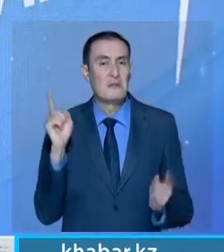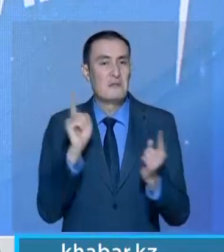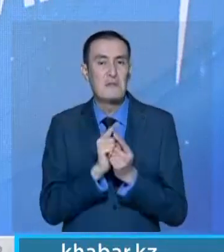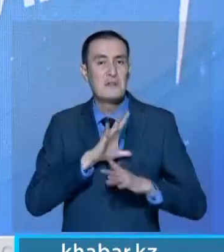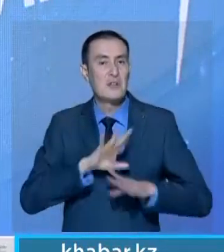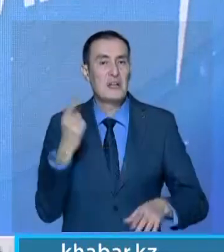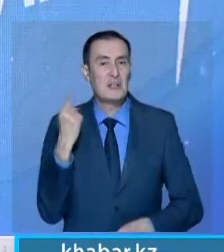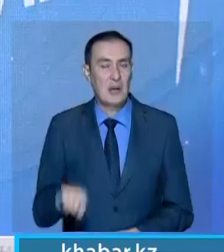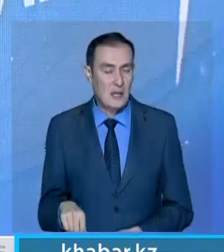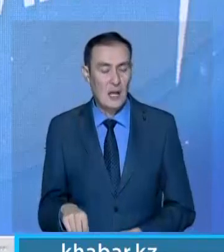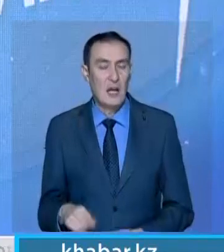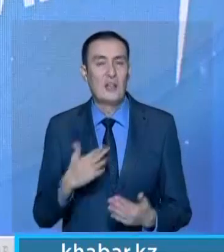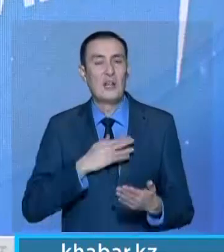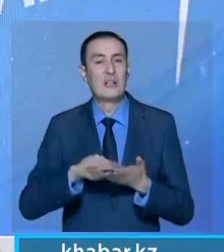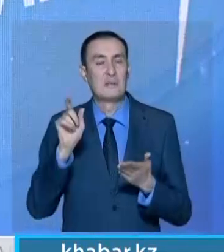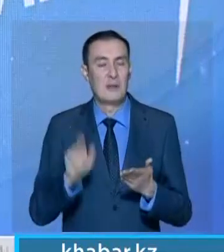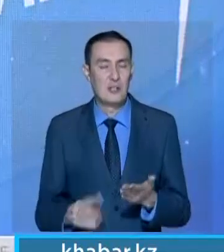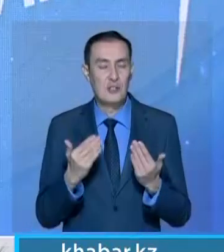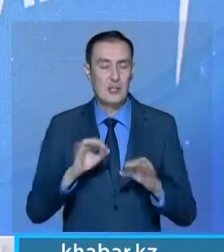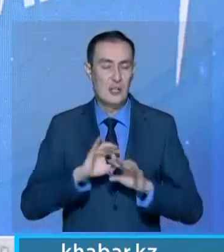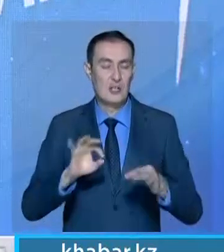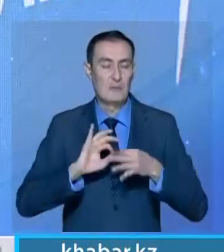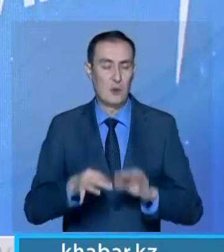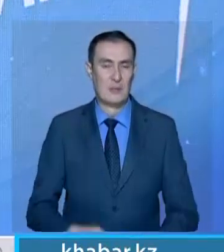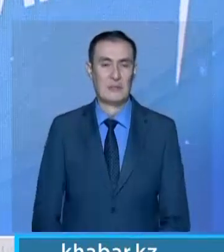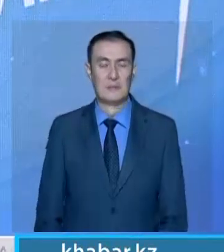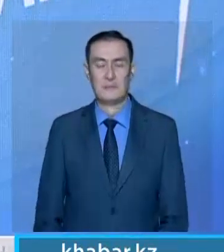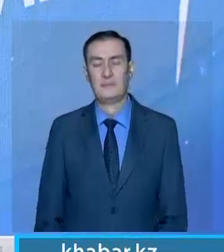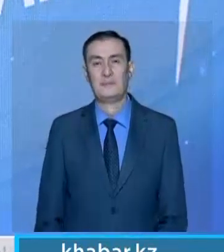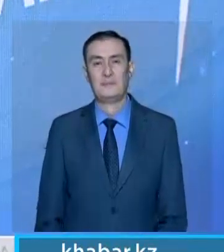собирались никогда. Мой коллега Ратмиро Бакир расскажет подробнее.